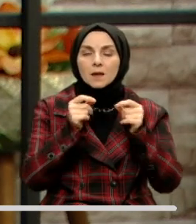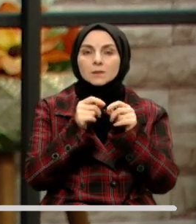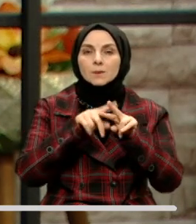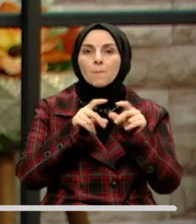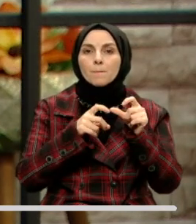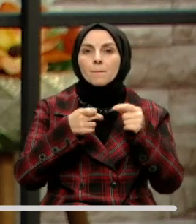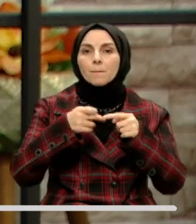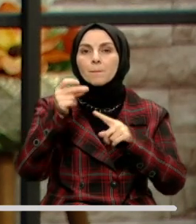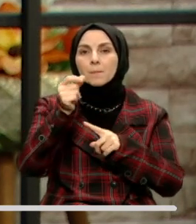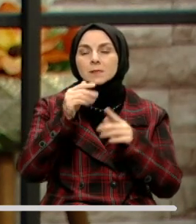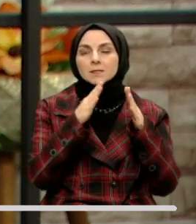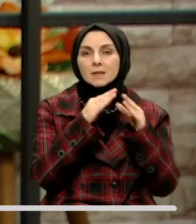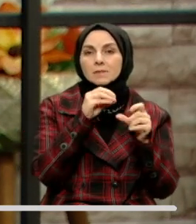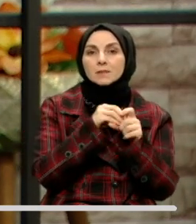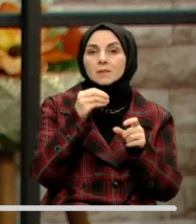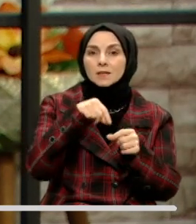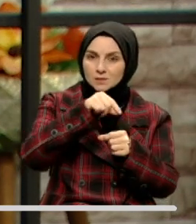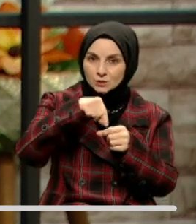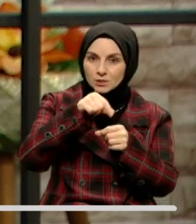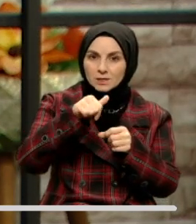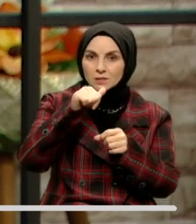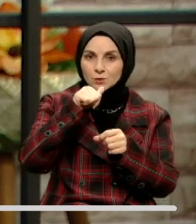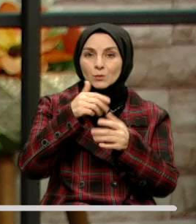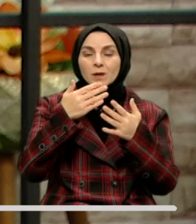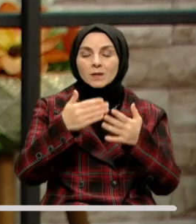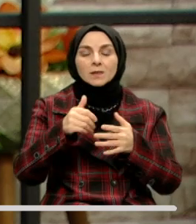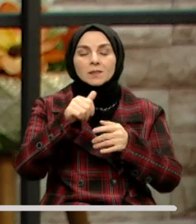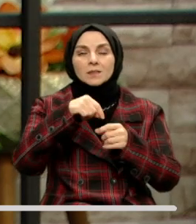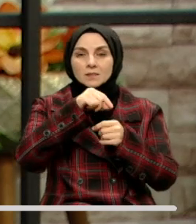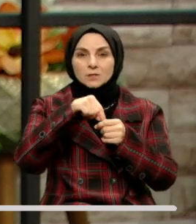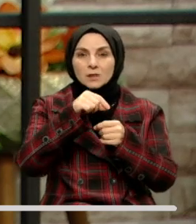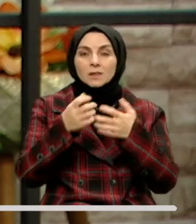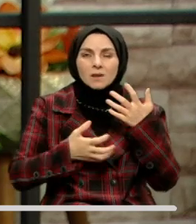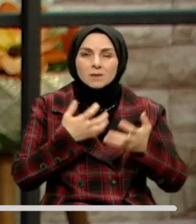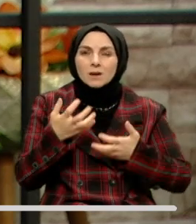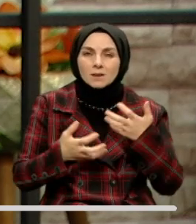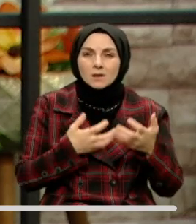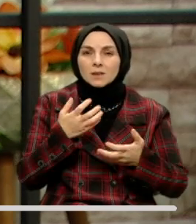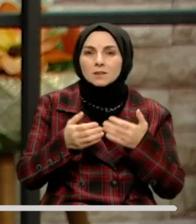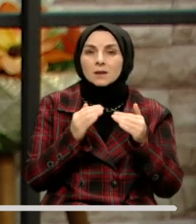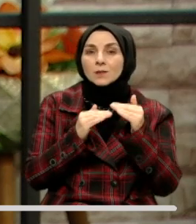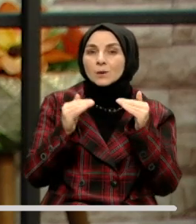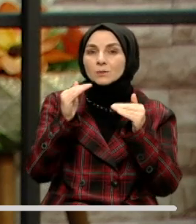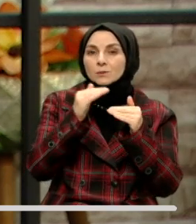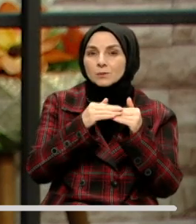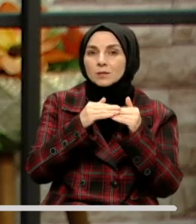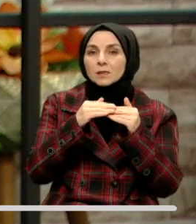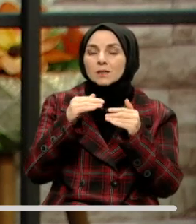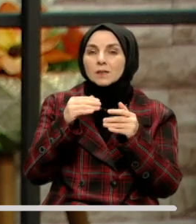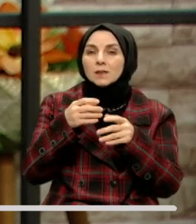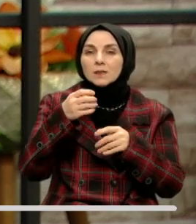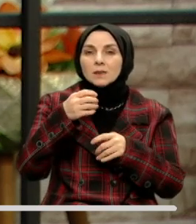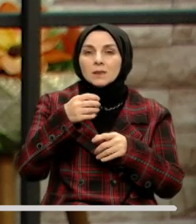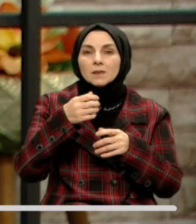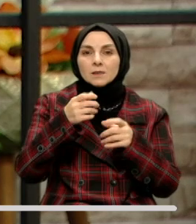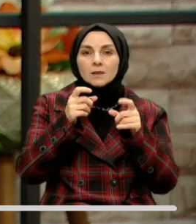çay kaynar kaynar üstteki demliğe yavaş yavaş yavaş yansır, o çay demini alır